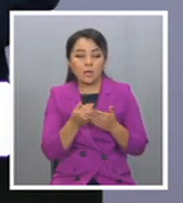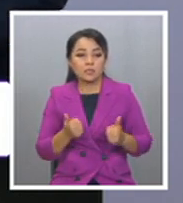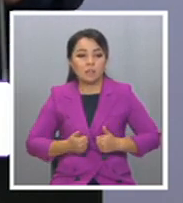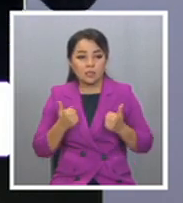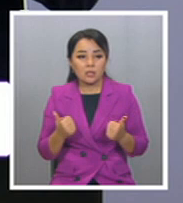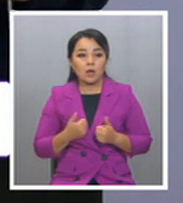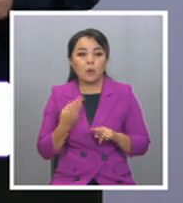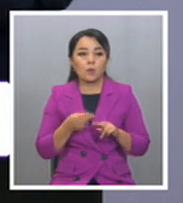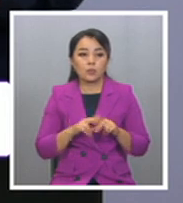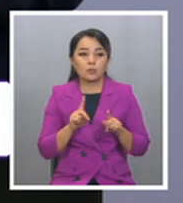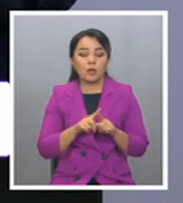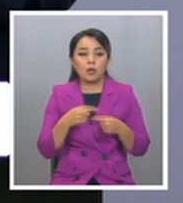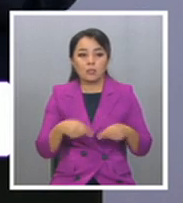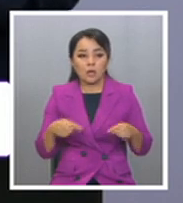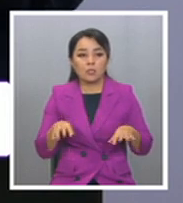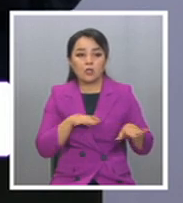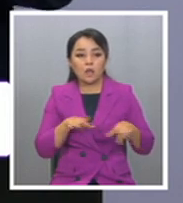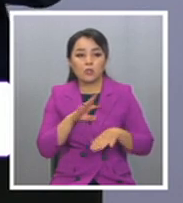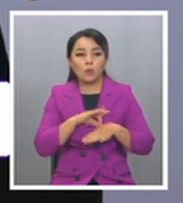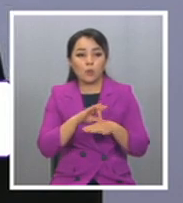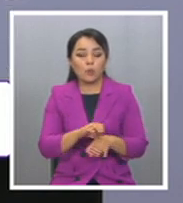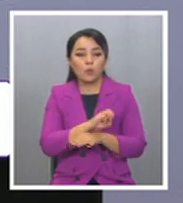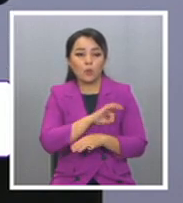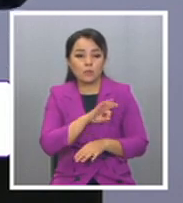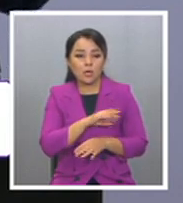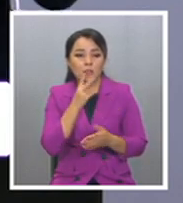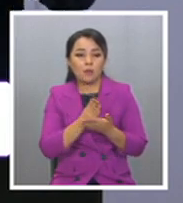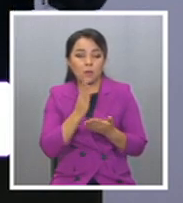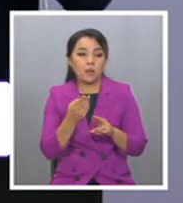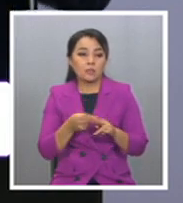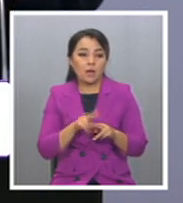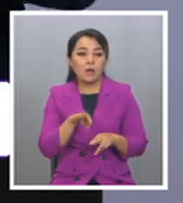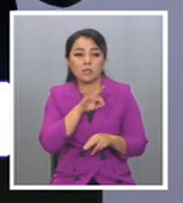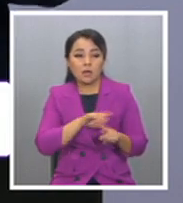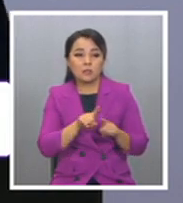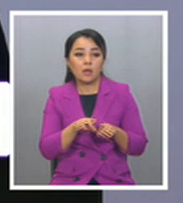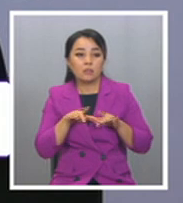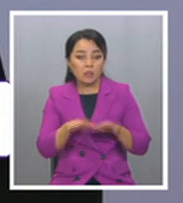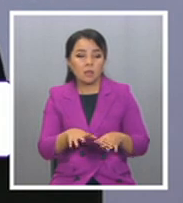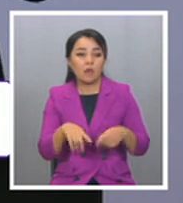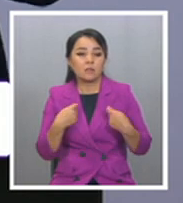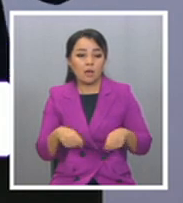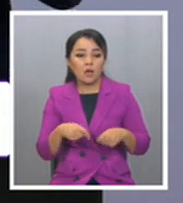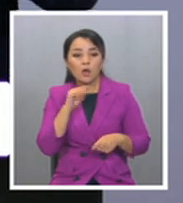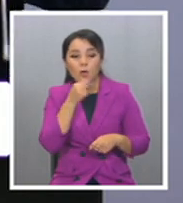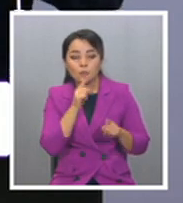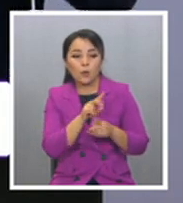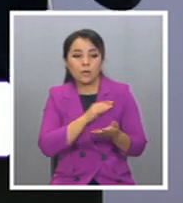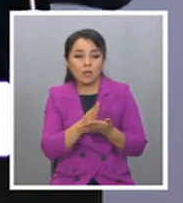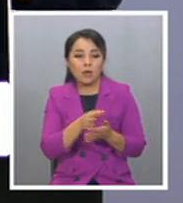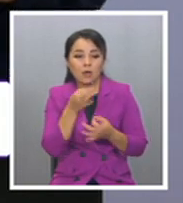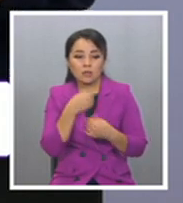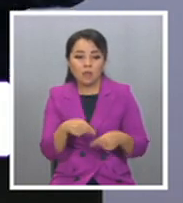енді оларға әртүрлі шаралар қолдана бастады. Соның негізгі шаралардың бірі бұл әрине нарықтық экономикада қызмет ететін